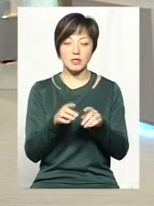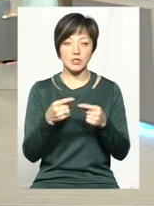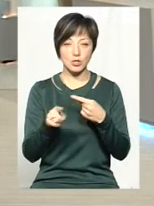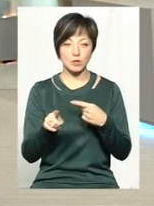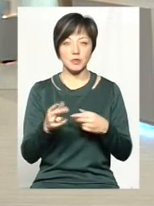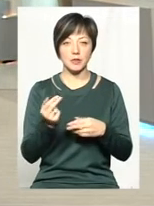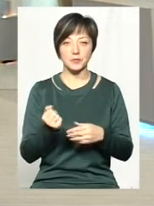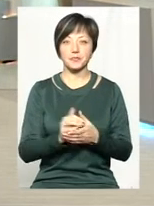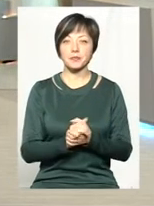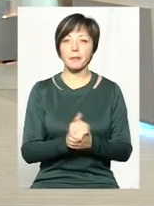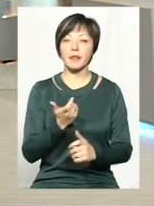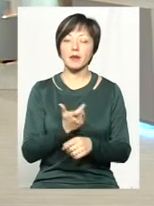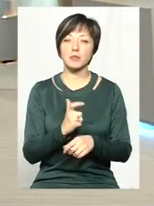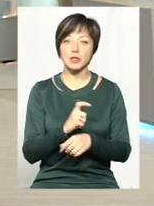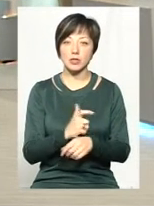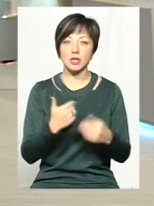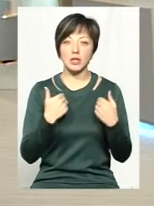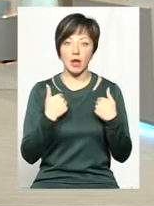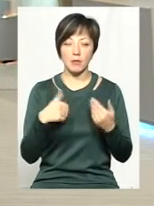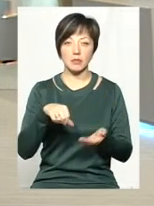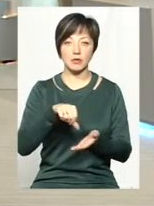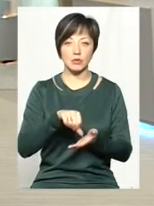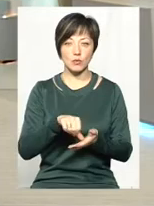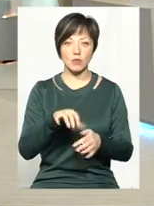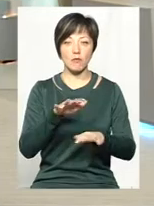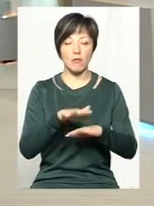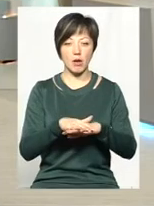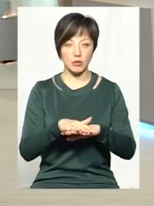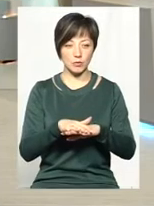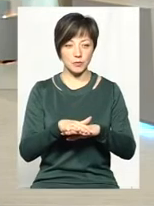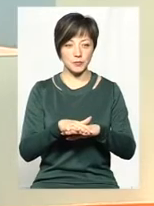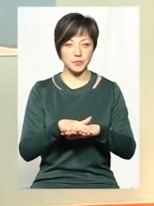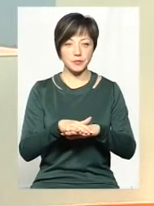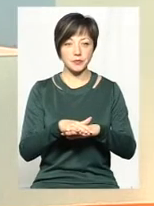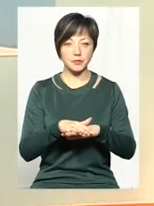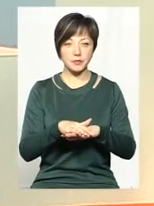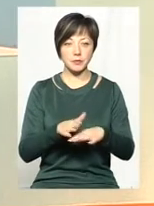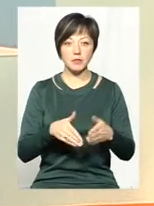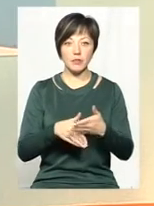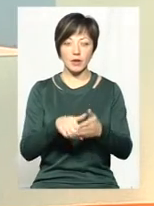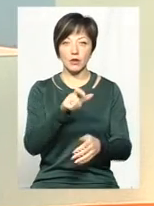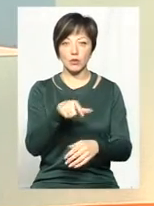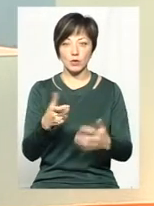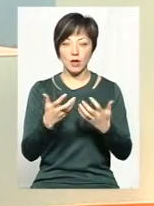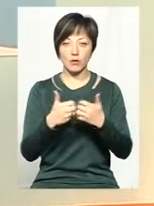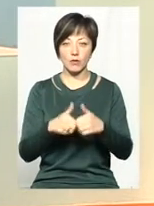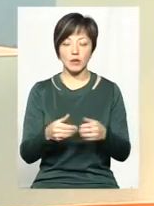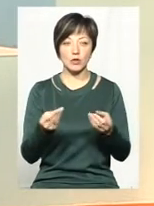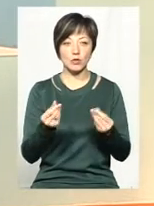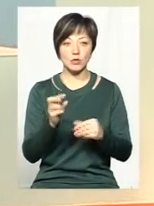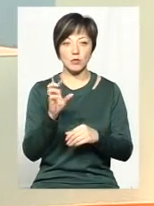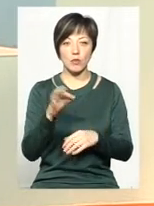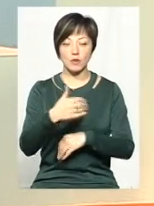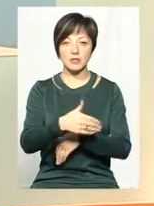Порівняно. В більшості я присутня в банку, допомагаю людям рахувати кошти, тому що